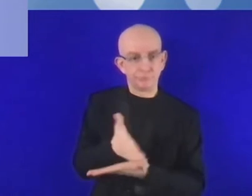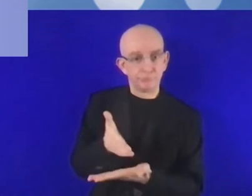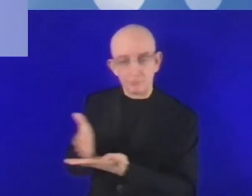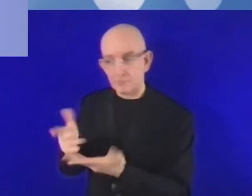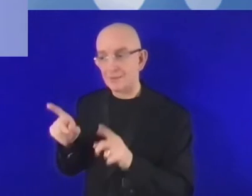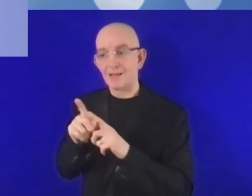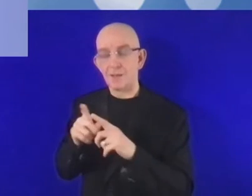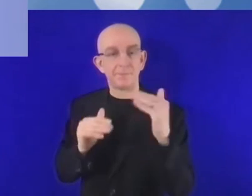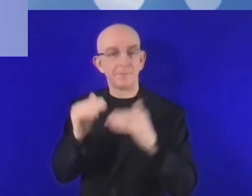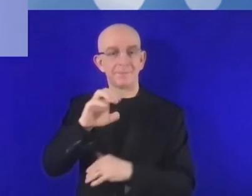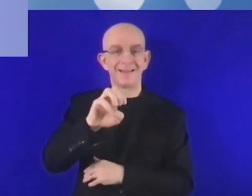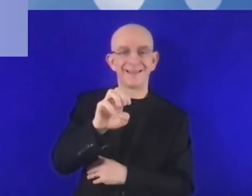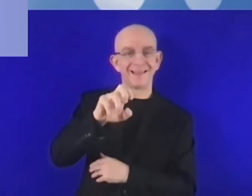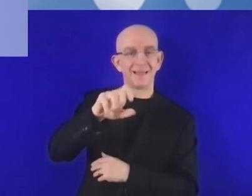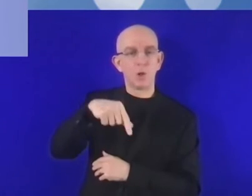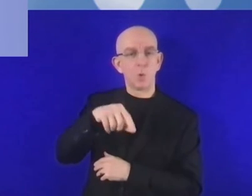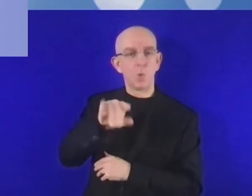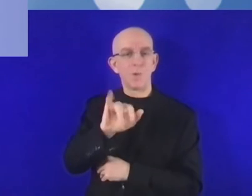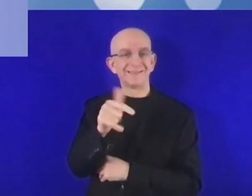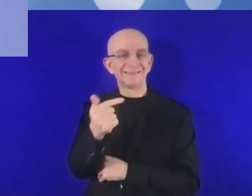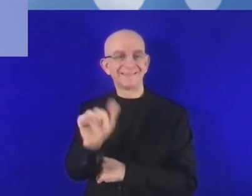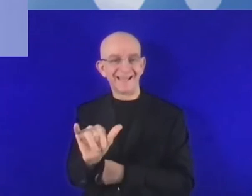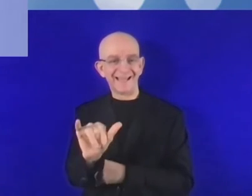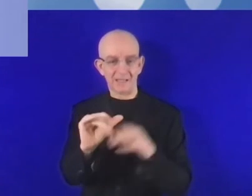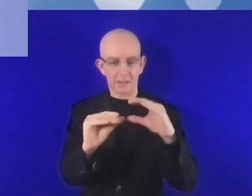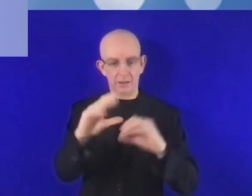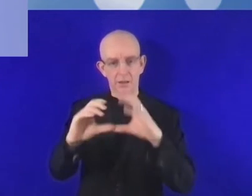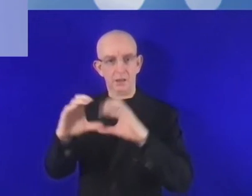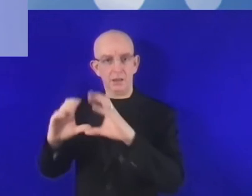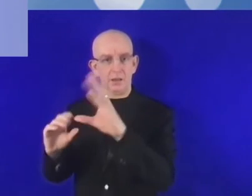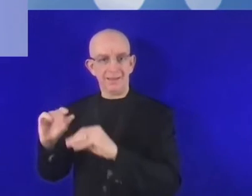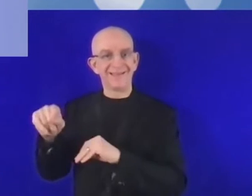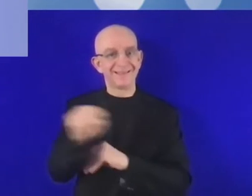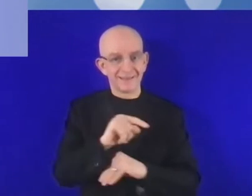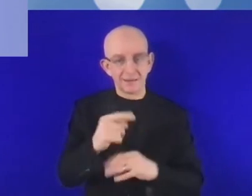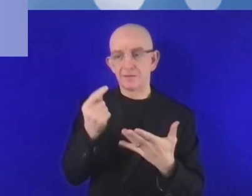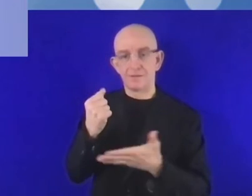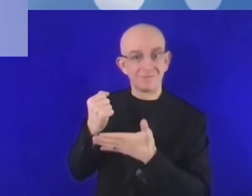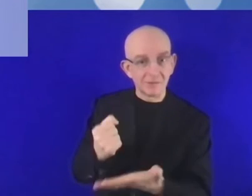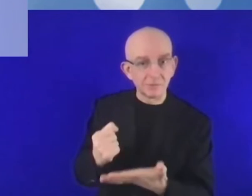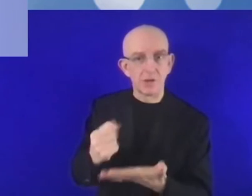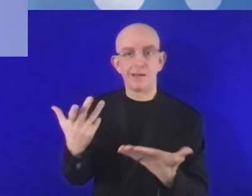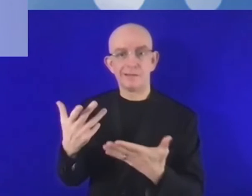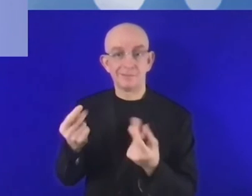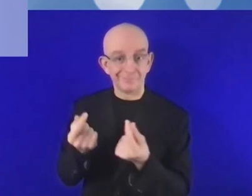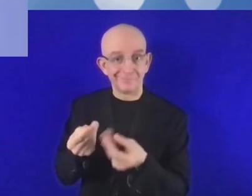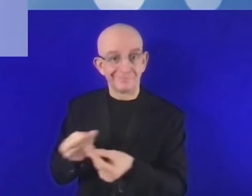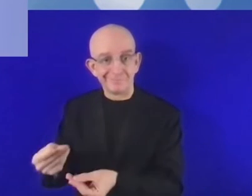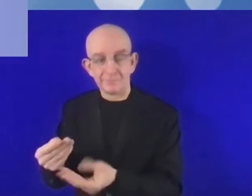финансирование капитала высокого риска, венчурного капитала и так далее.